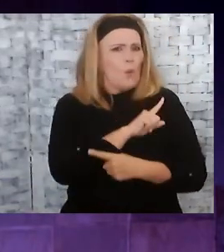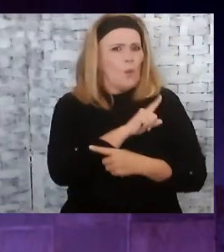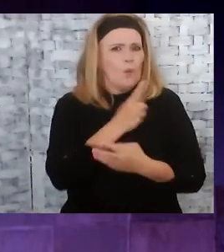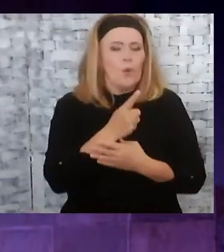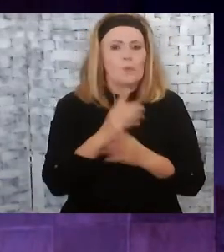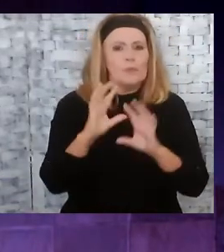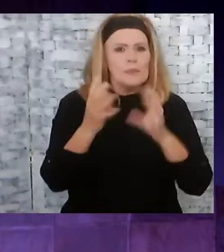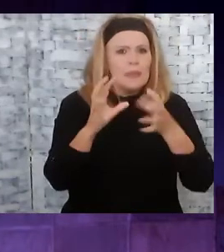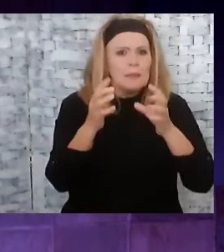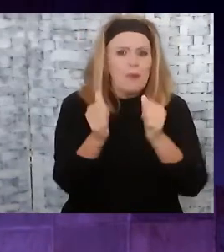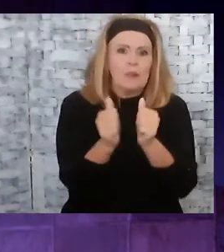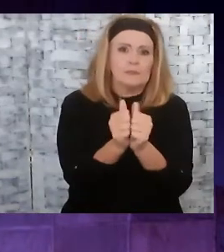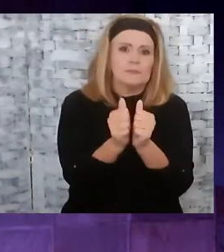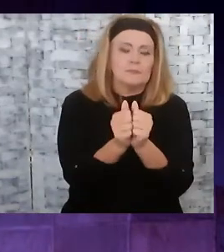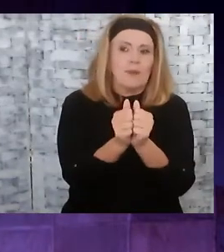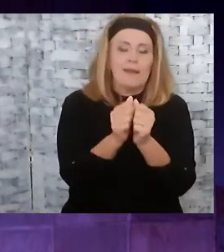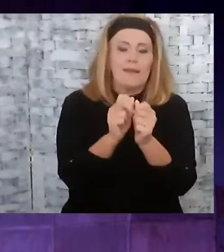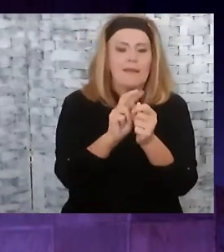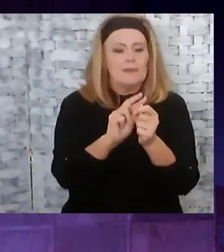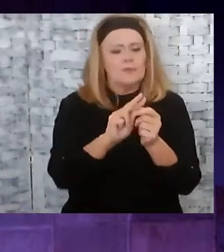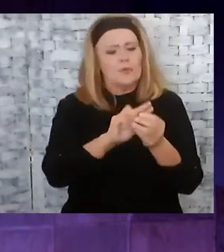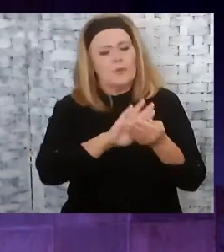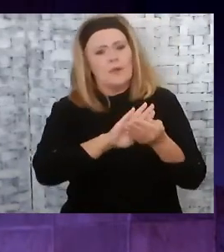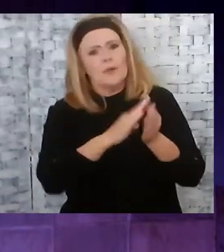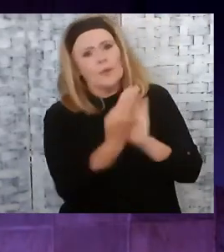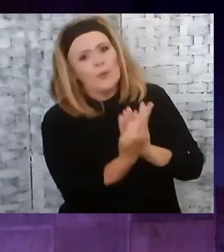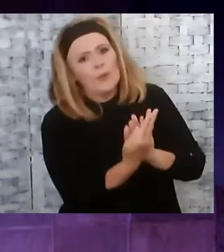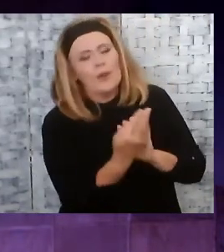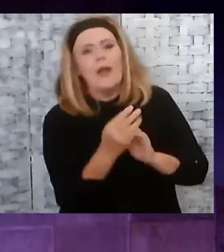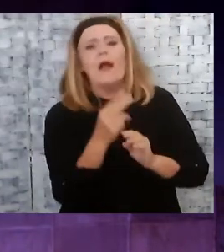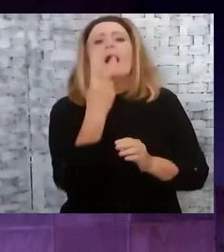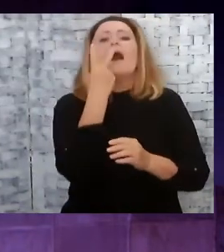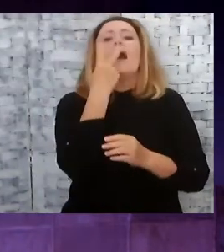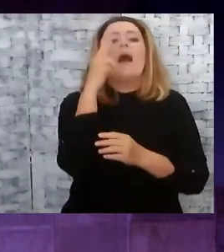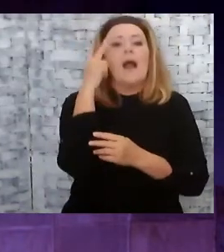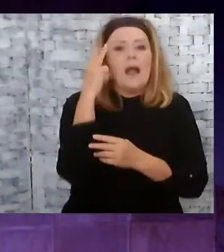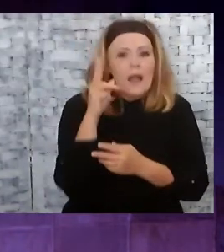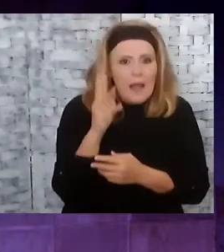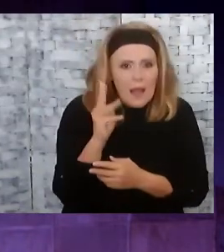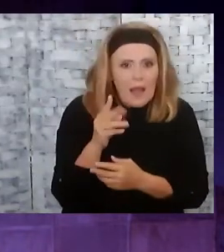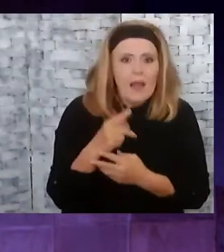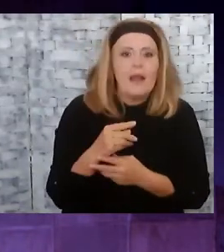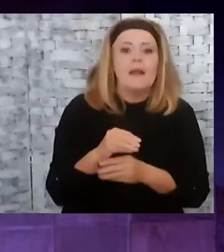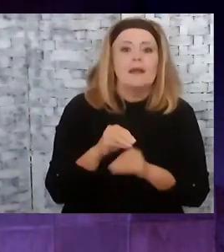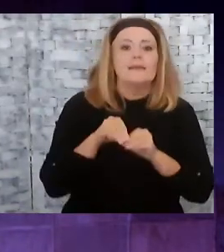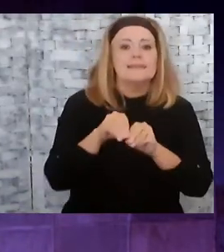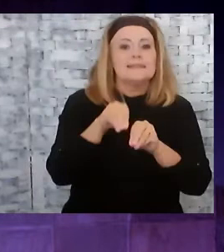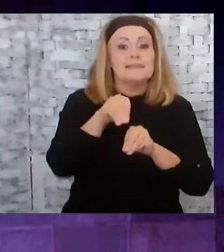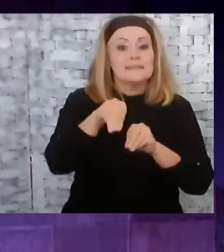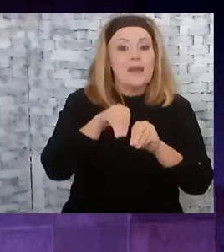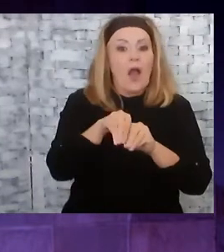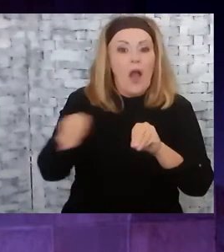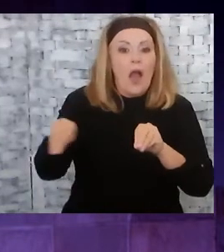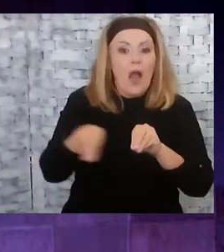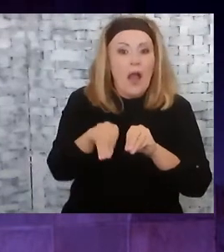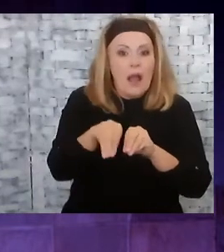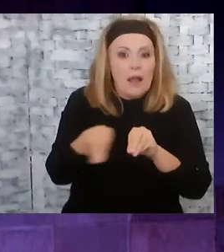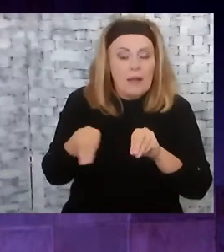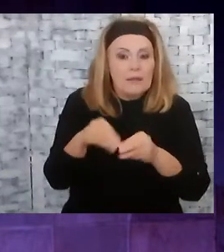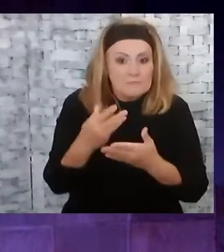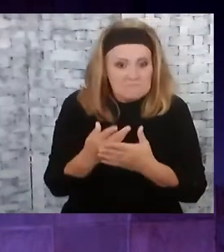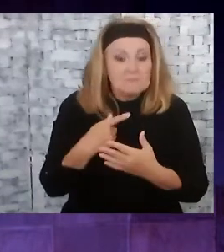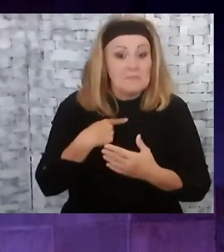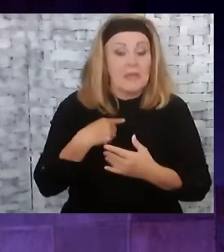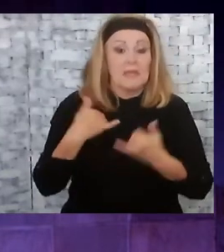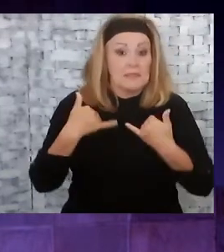netbalspan. En toe ek omblaai, toe sien ek, okay, skaak, ja, ek het skaak gespeel. En ons wil